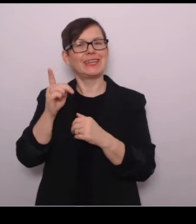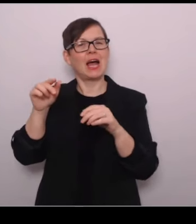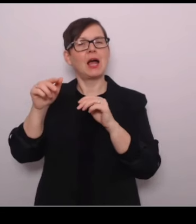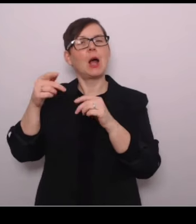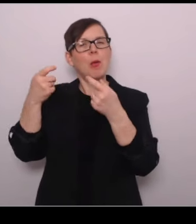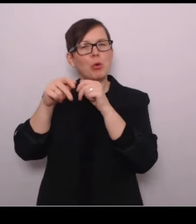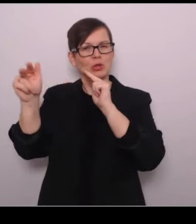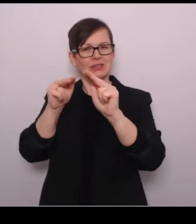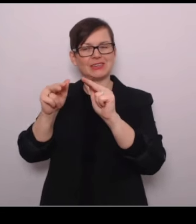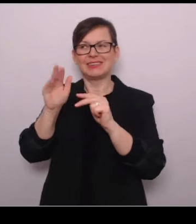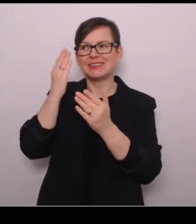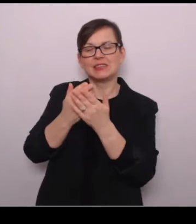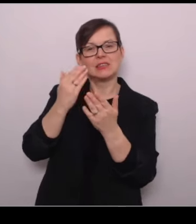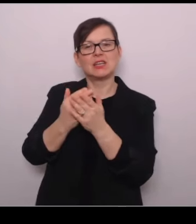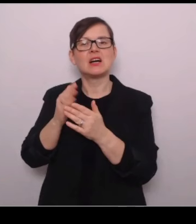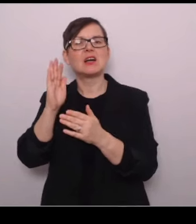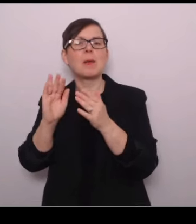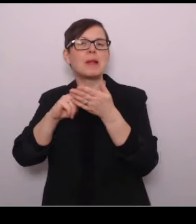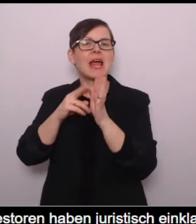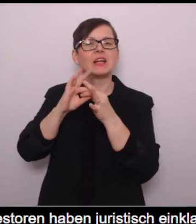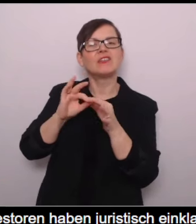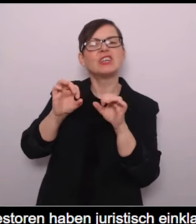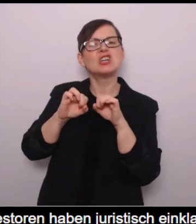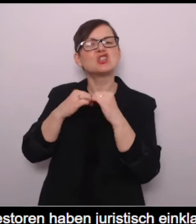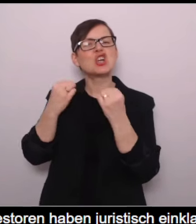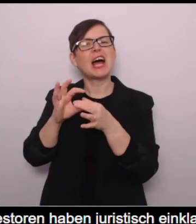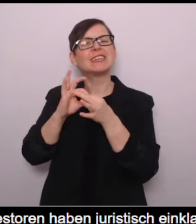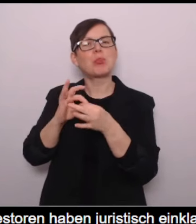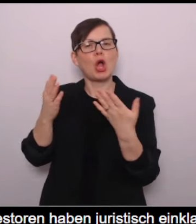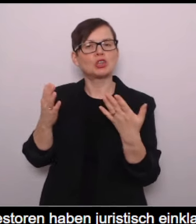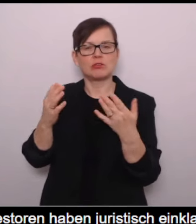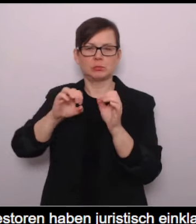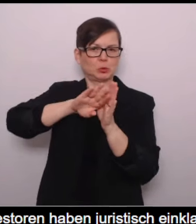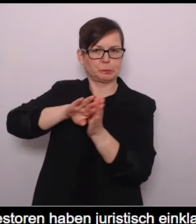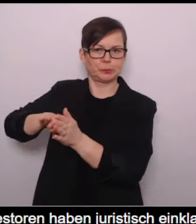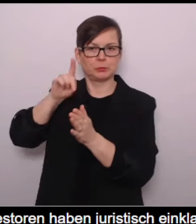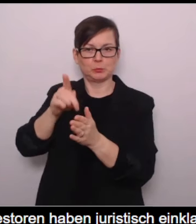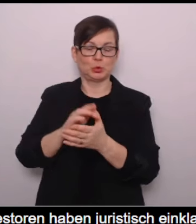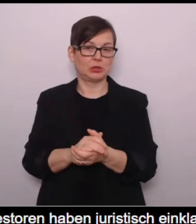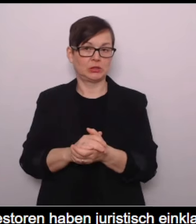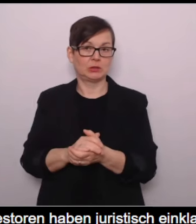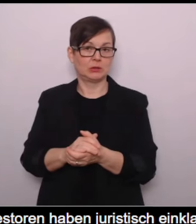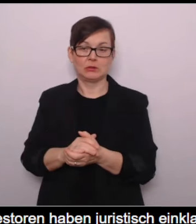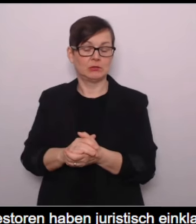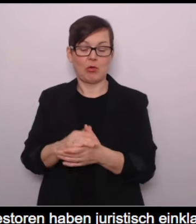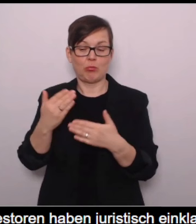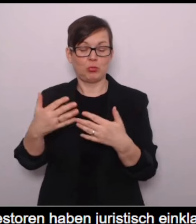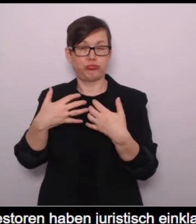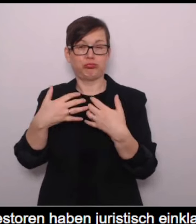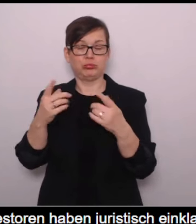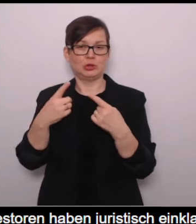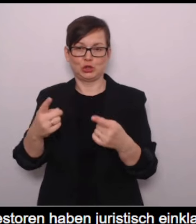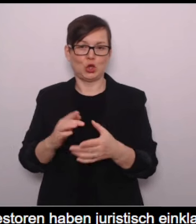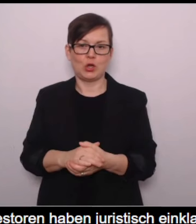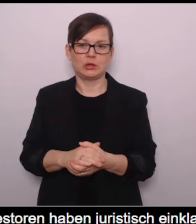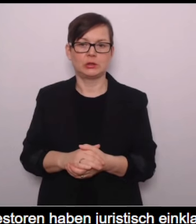es wäre jetzt wirklich sehr, sehr wichtig, dass auch die Bundesregierung die Staatsbürgerschaftsleitpläne möglichst schnell auf Eis legt und deswegen